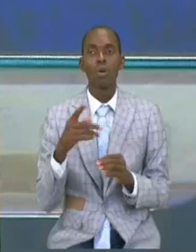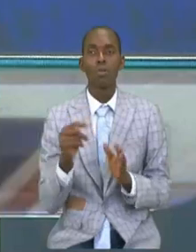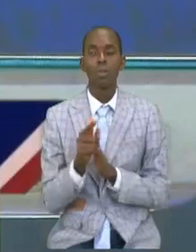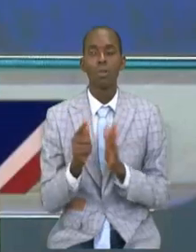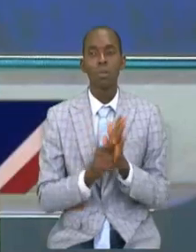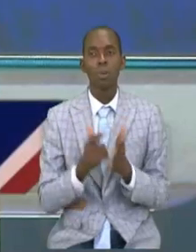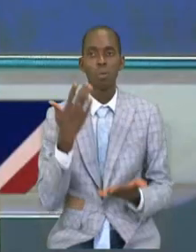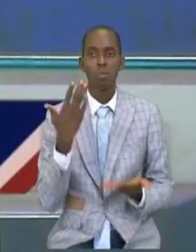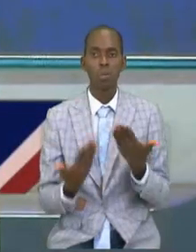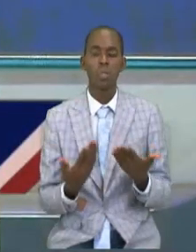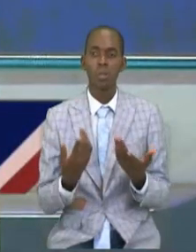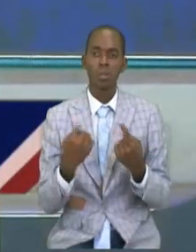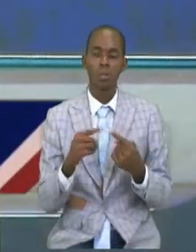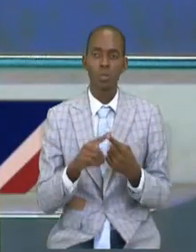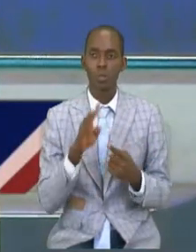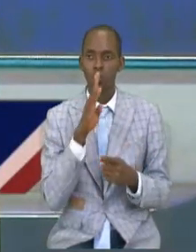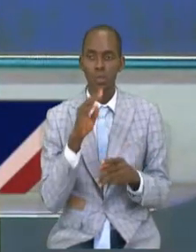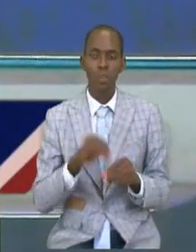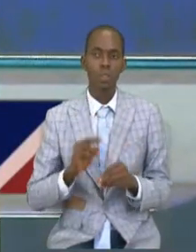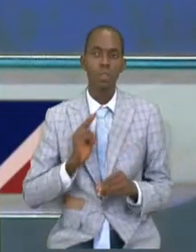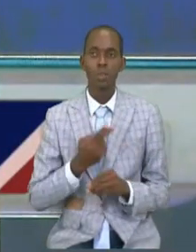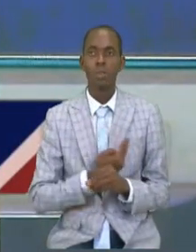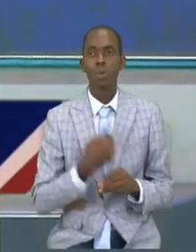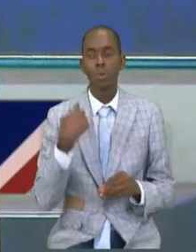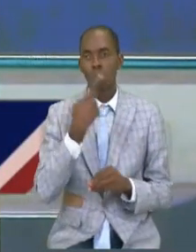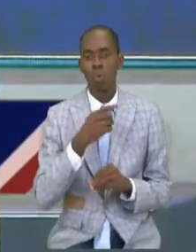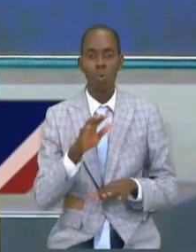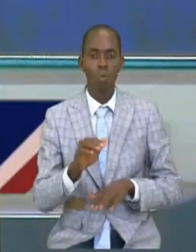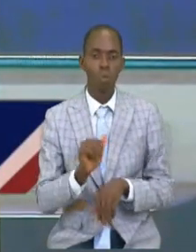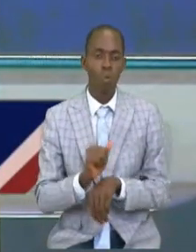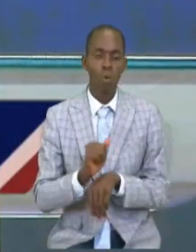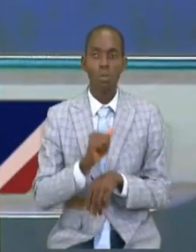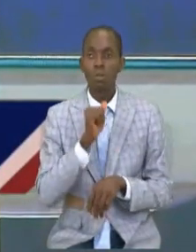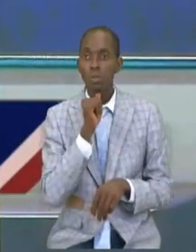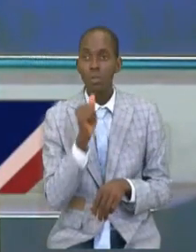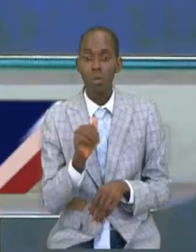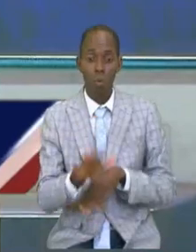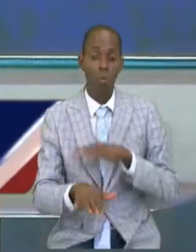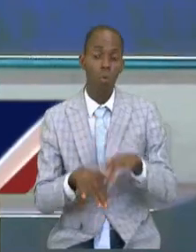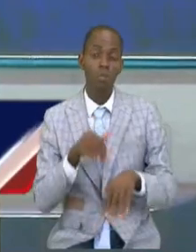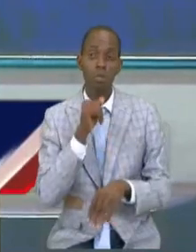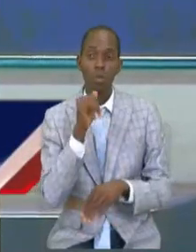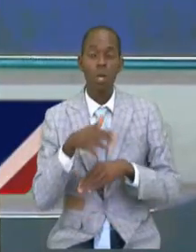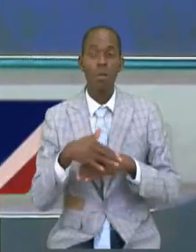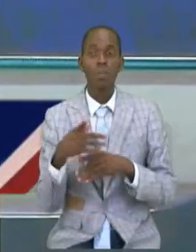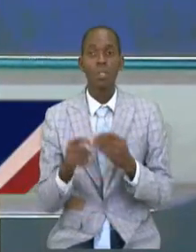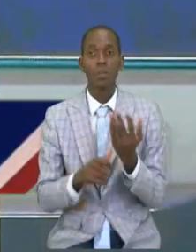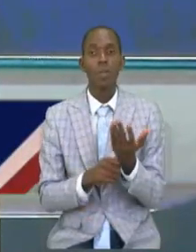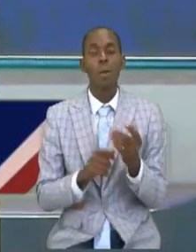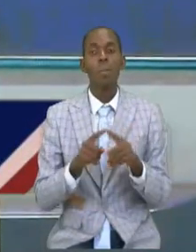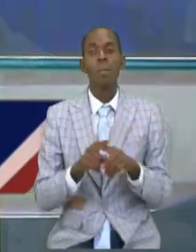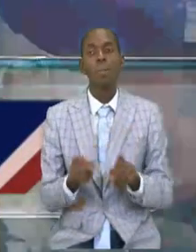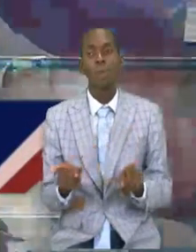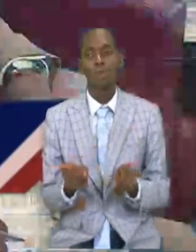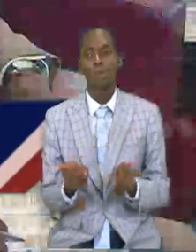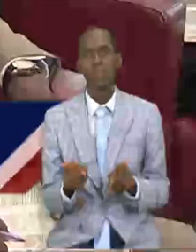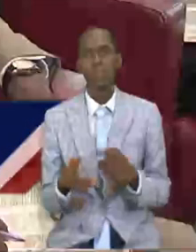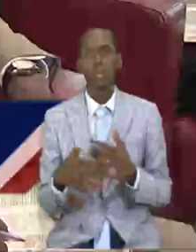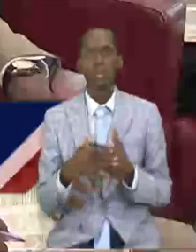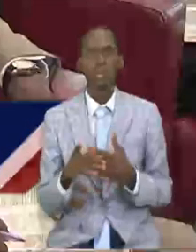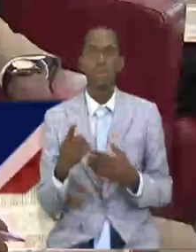la justice de la loi fût accomplie en nous, qui marchons non selon la chair, mais